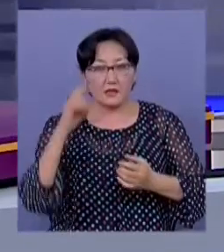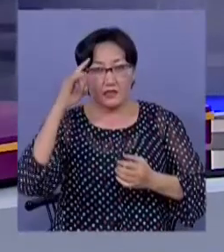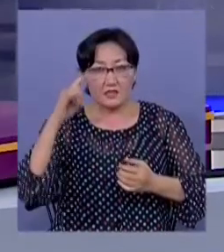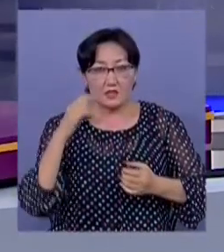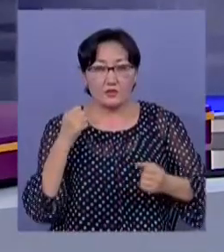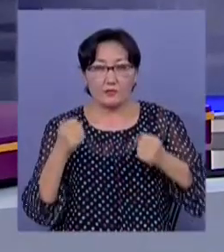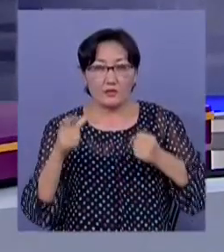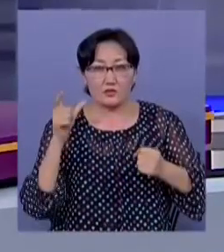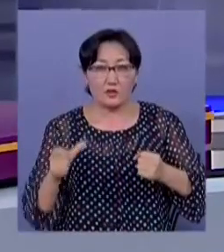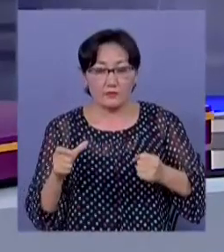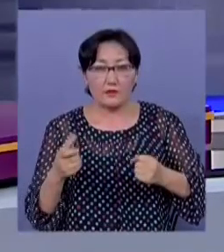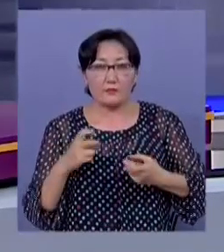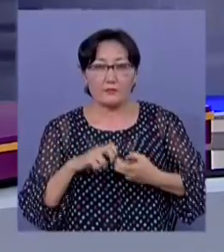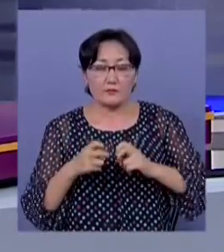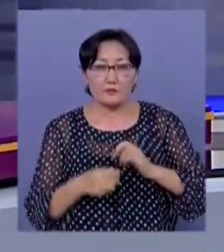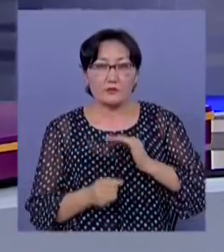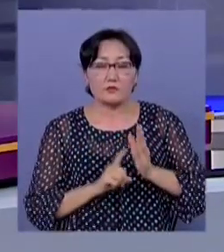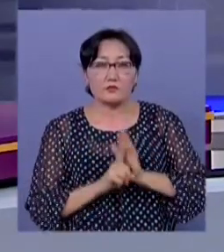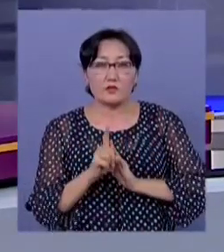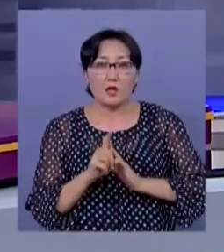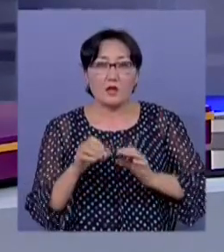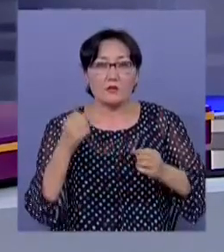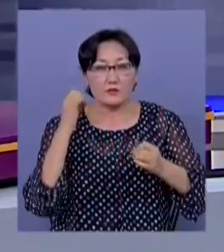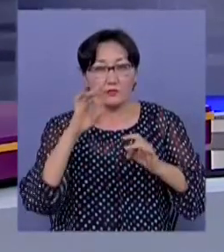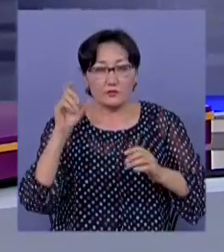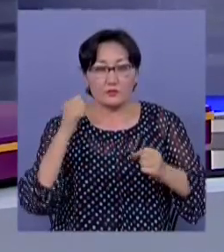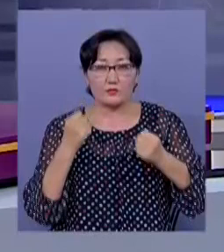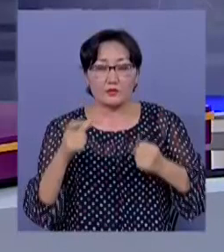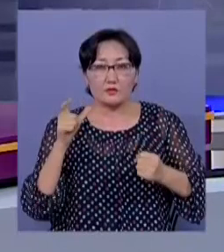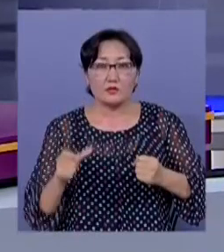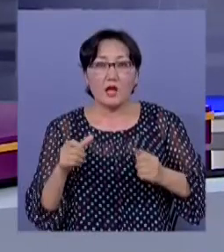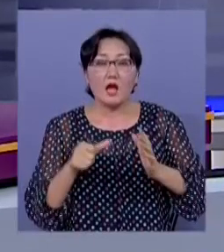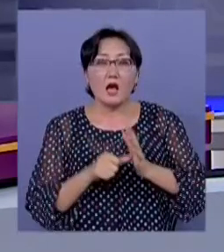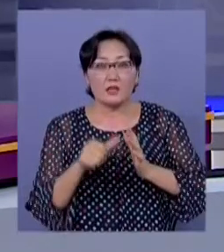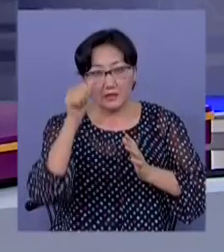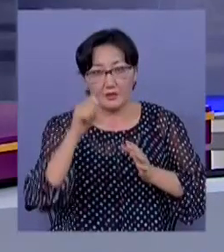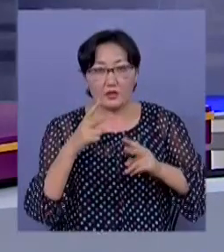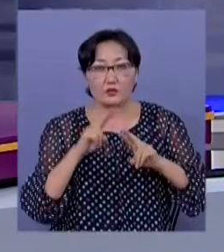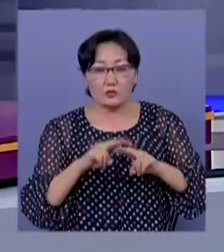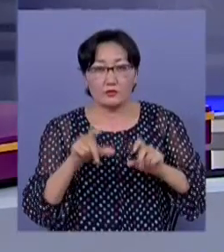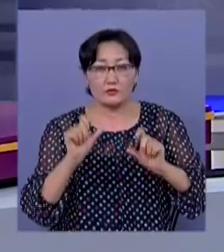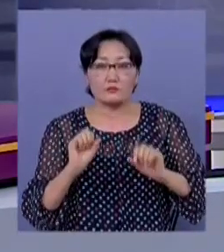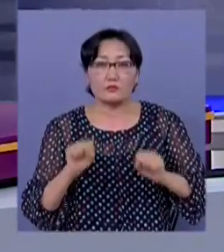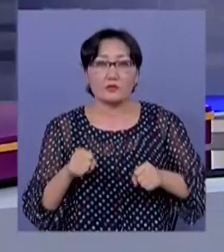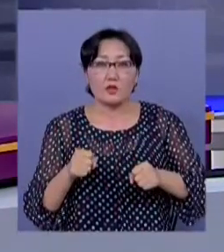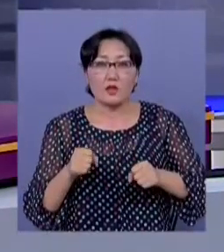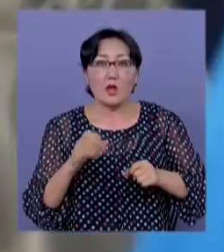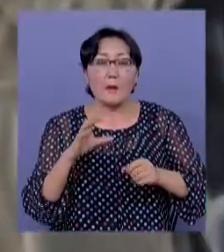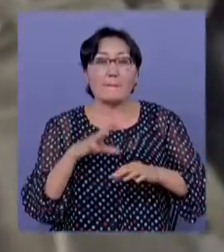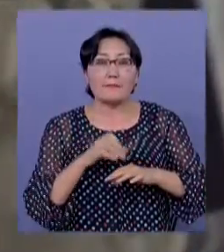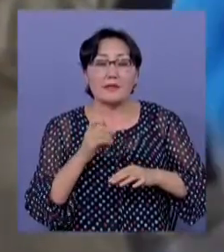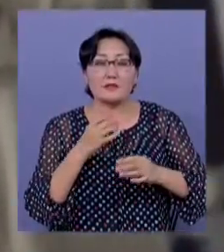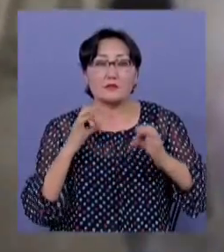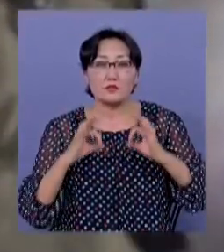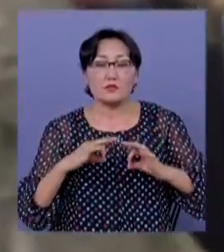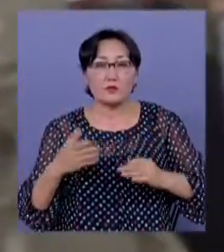Қазақстандық спортшының басы дауға қалды. Олимпиада чемпионы Александр Винокуров 6 айға түрмеге қамалуы мүмкін. Бельгия прокуратурасы